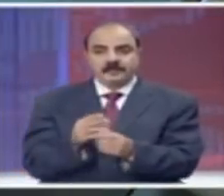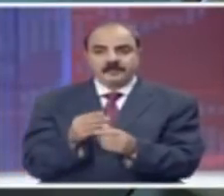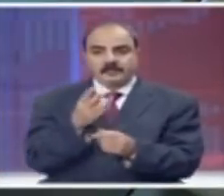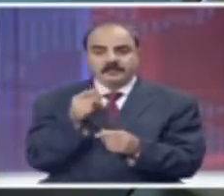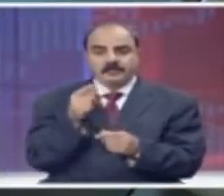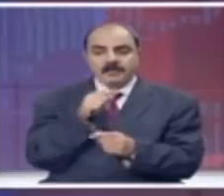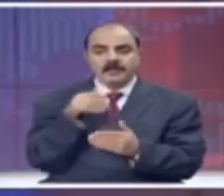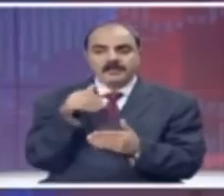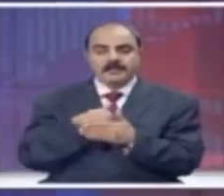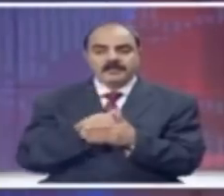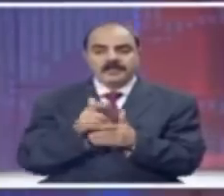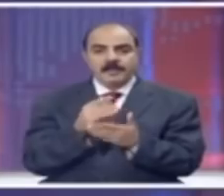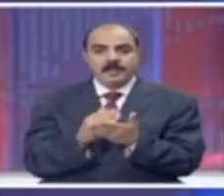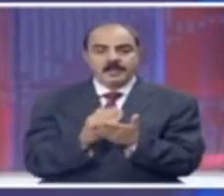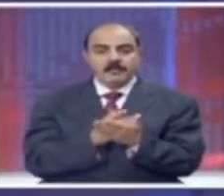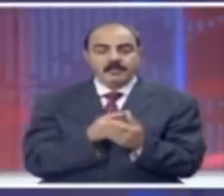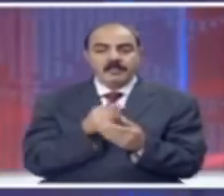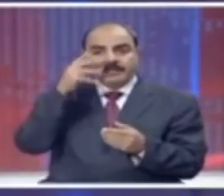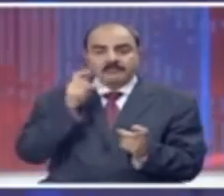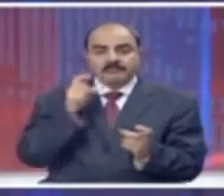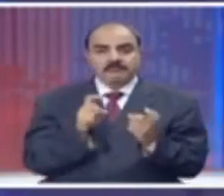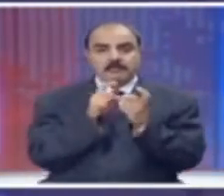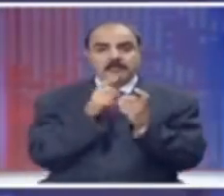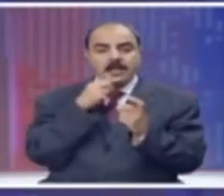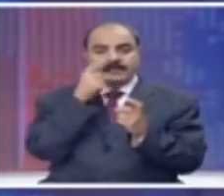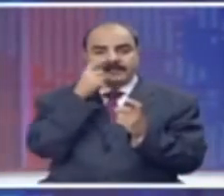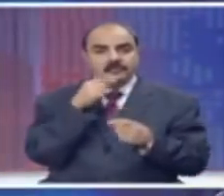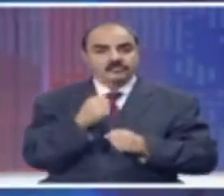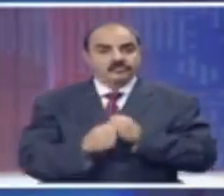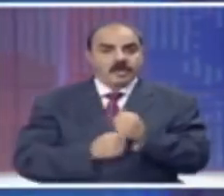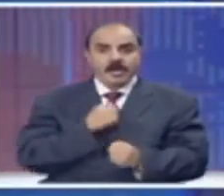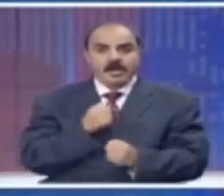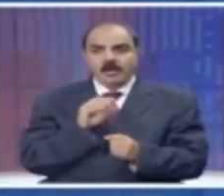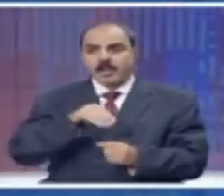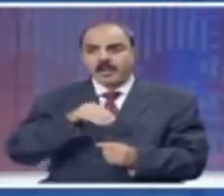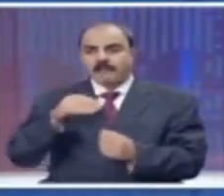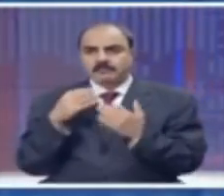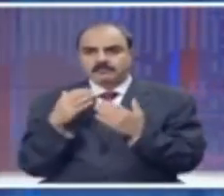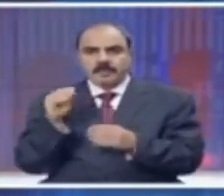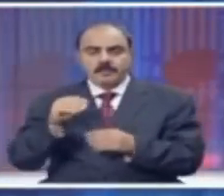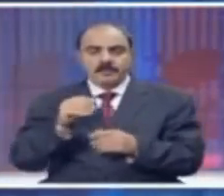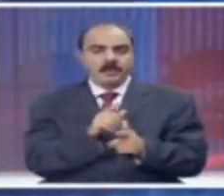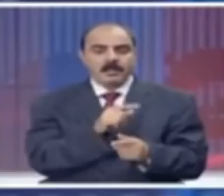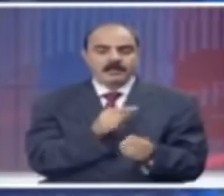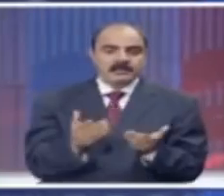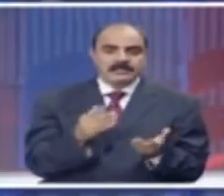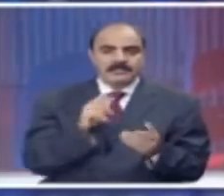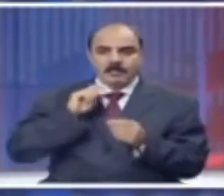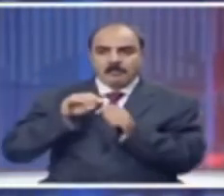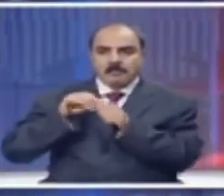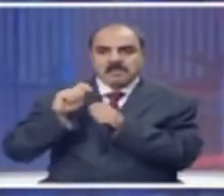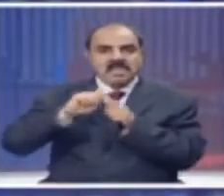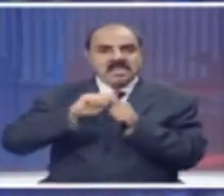عشية الانتخابات الأمريكية، ترامب وبايدن يكثفان من حملاتهما في الولايات المتأرجحة